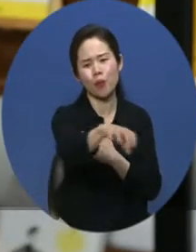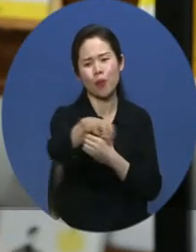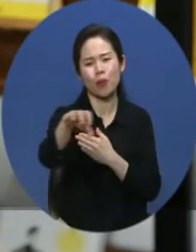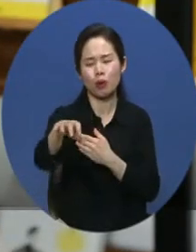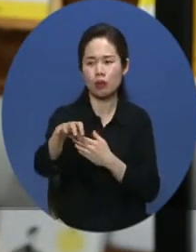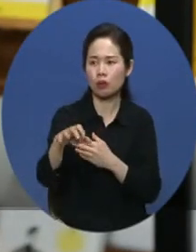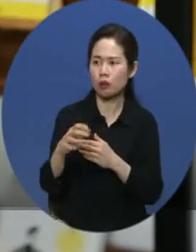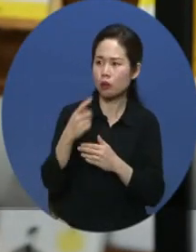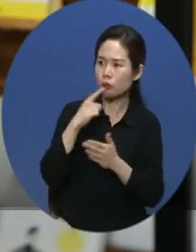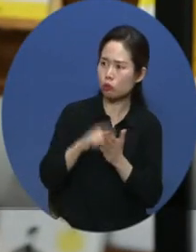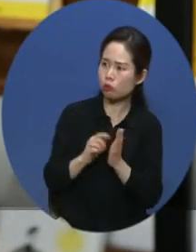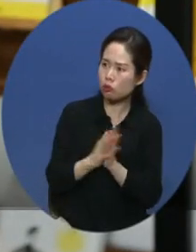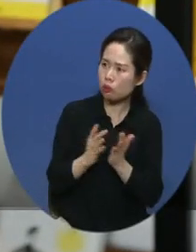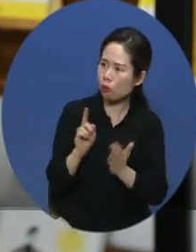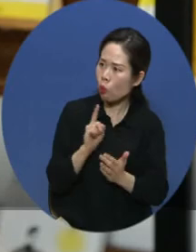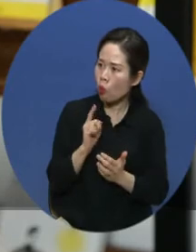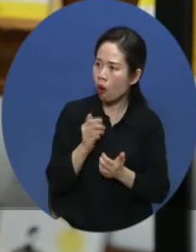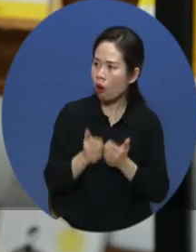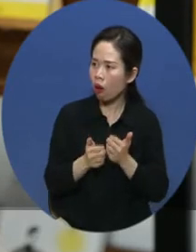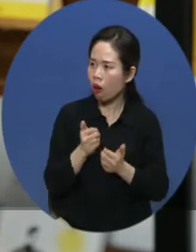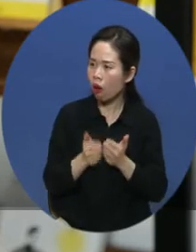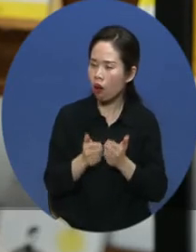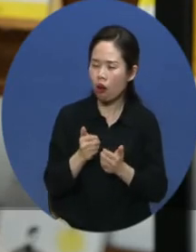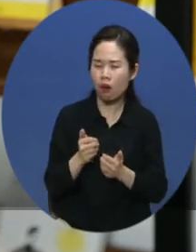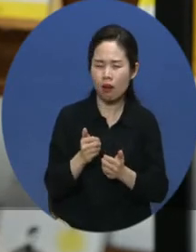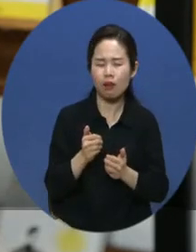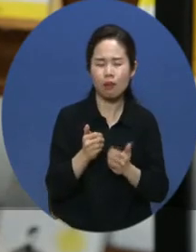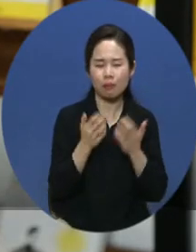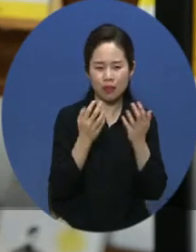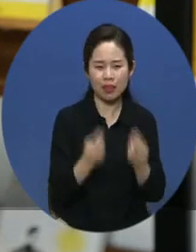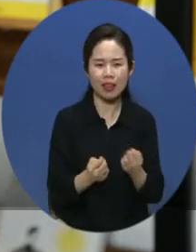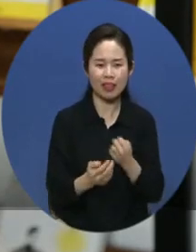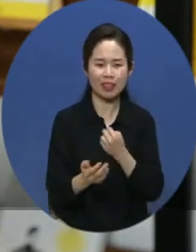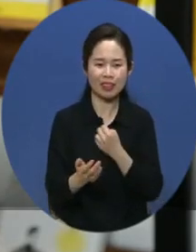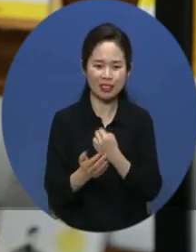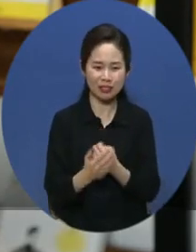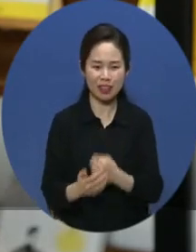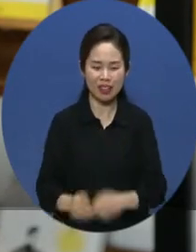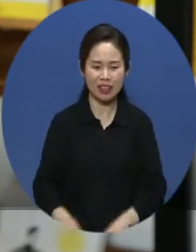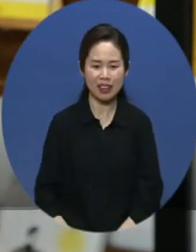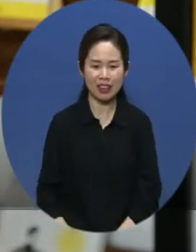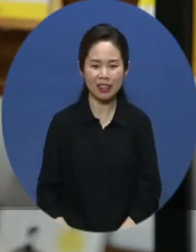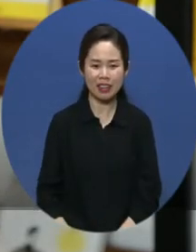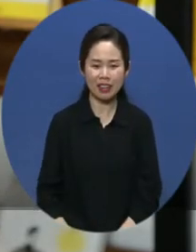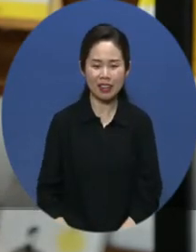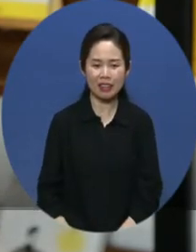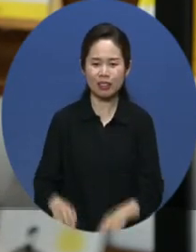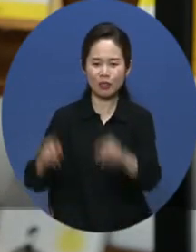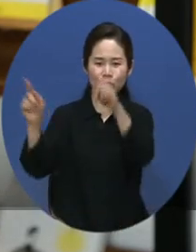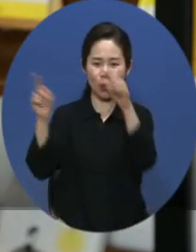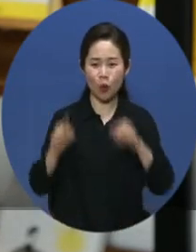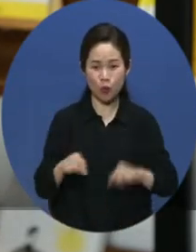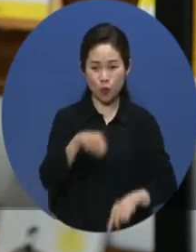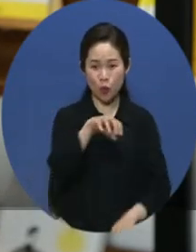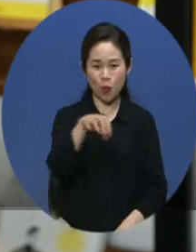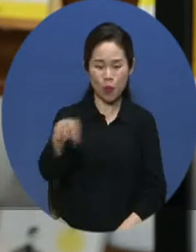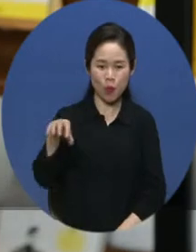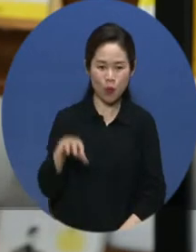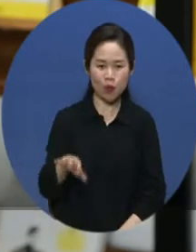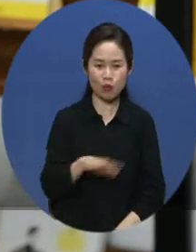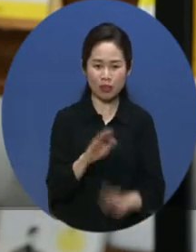생소하게 생각하고 계시는 분들이 많이 있으세요. 그래서 전국적으로 좀 저희 도서와 교육을